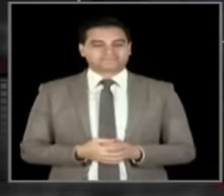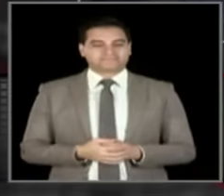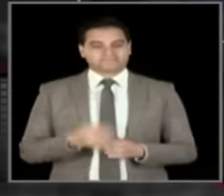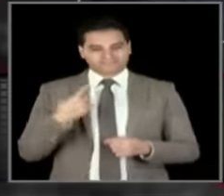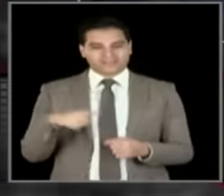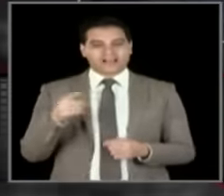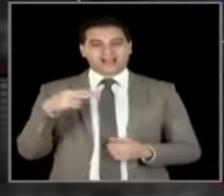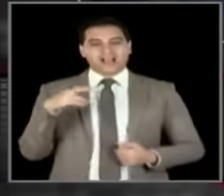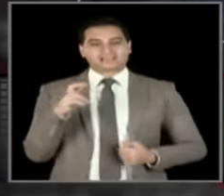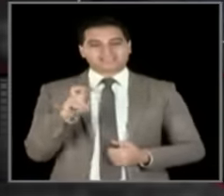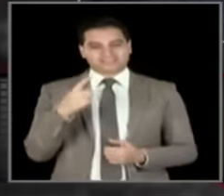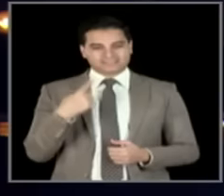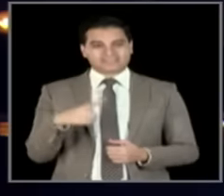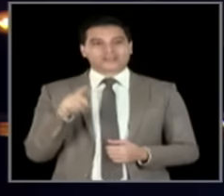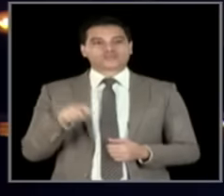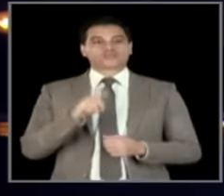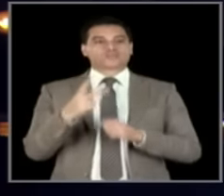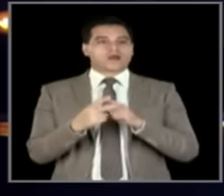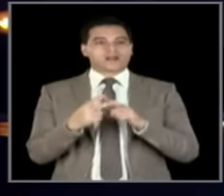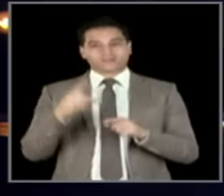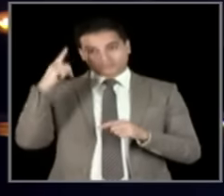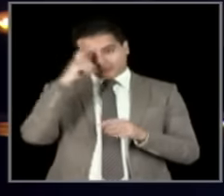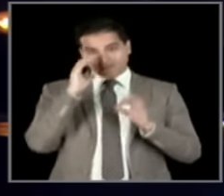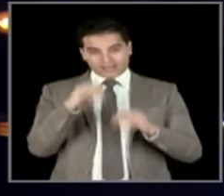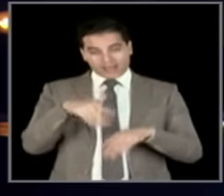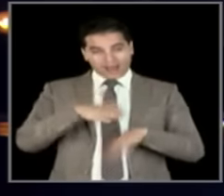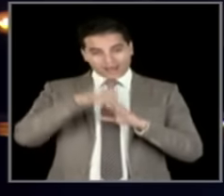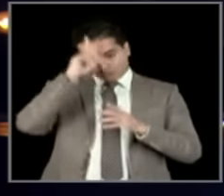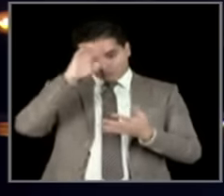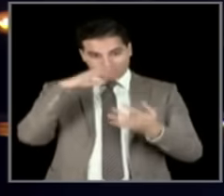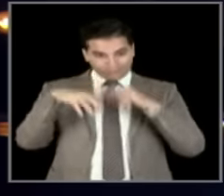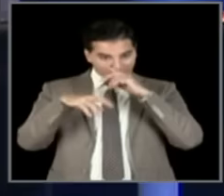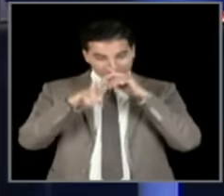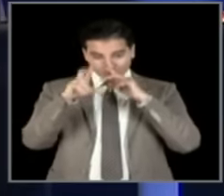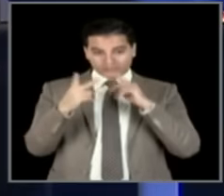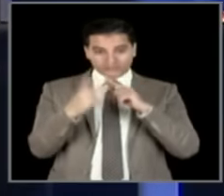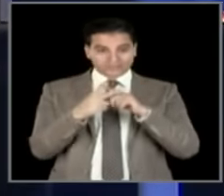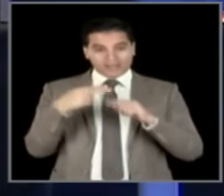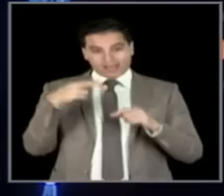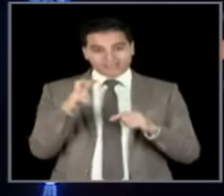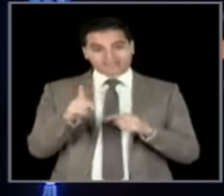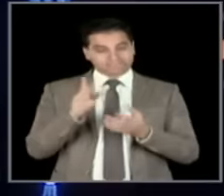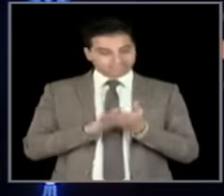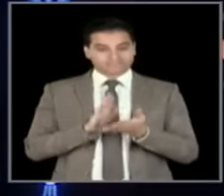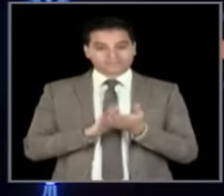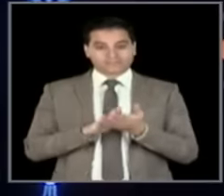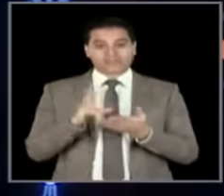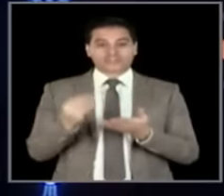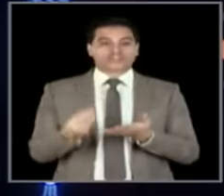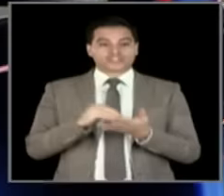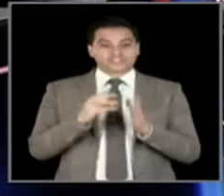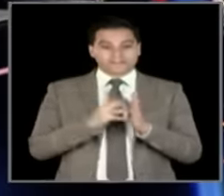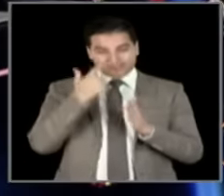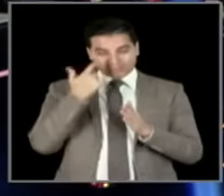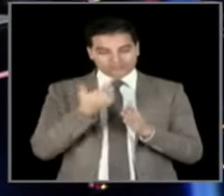برافو يا عزة. تمام، سؤالين صعبين في الجغرافيا وعزة جاوبت الاثنين. تمام، 20 جامعة عين